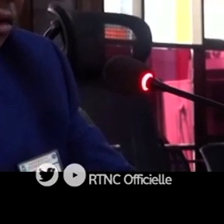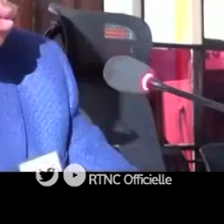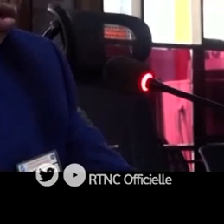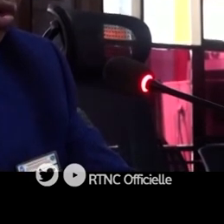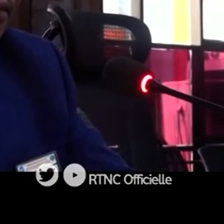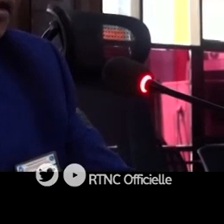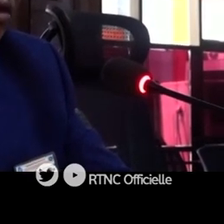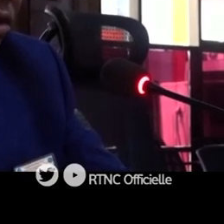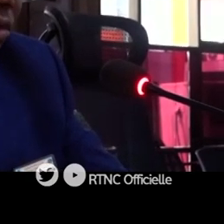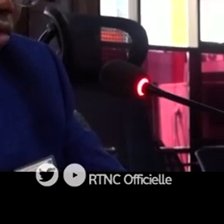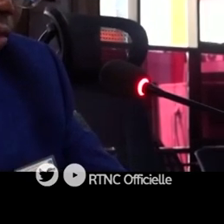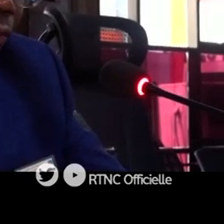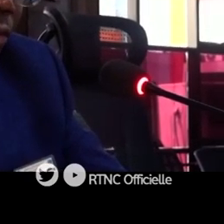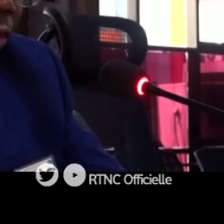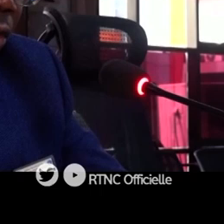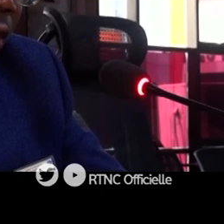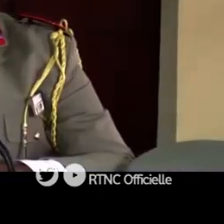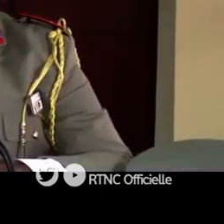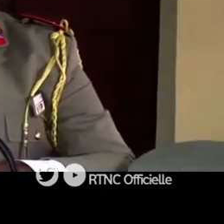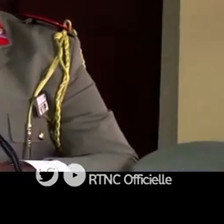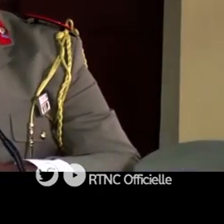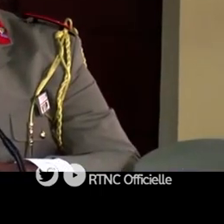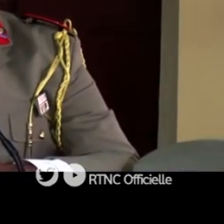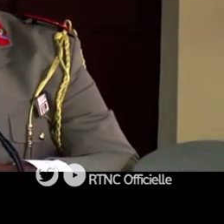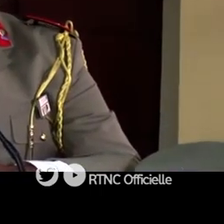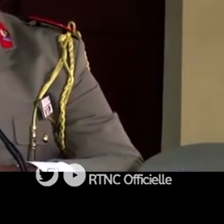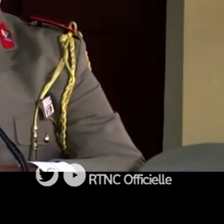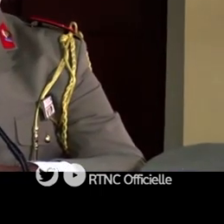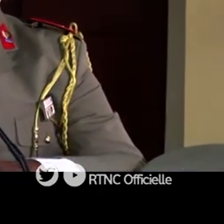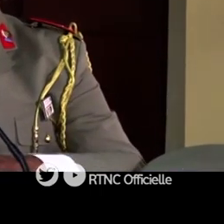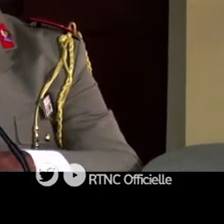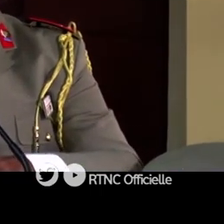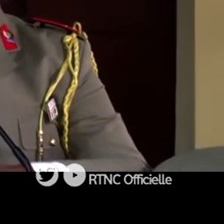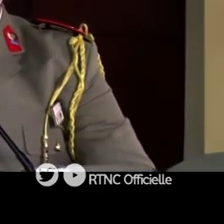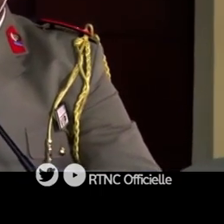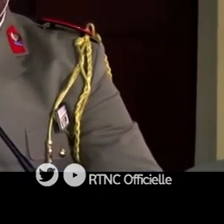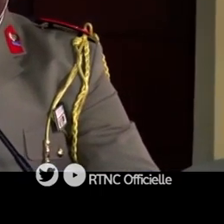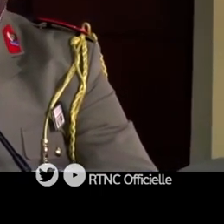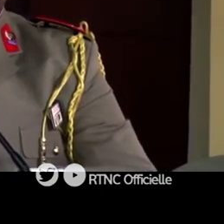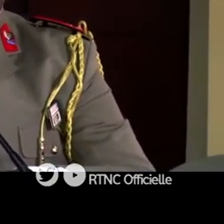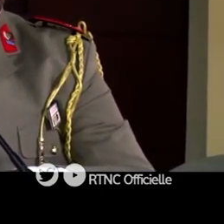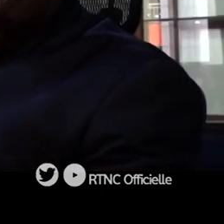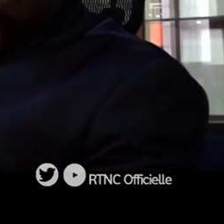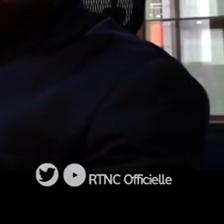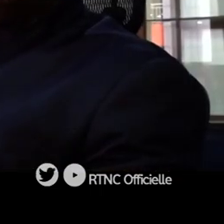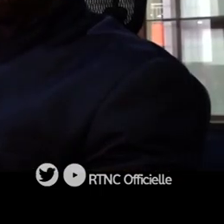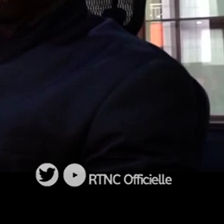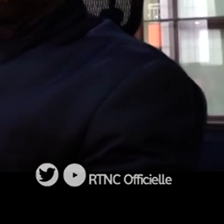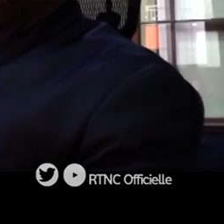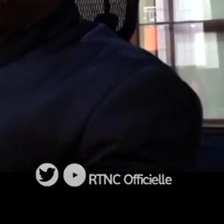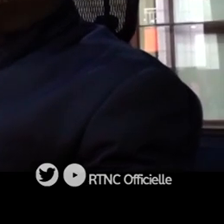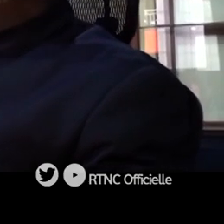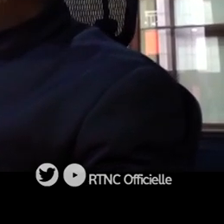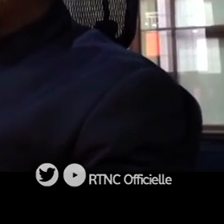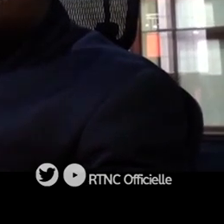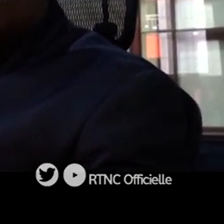du rapport de la commission ad hoc instituée lors de sa première réunion ordinaire. Il convient de rappeler qu'à l'issue de sa